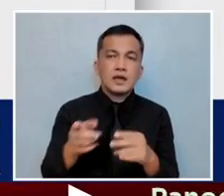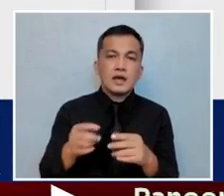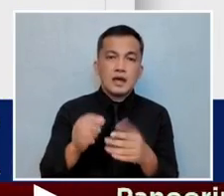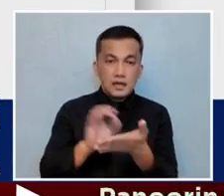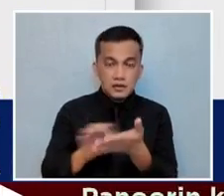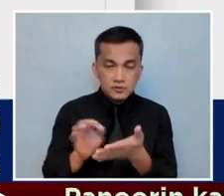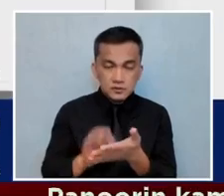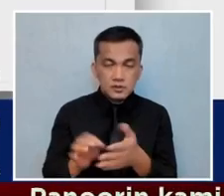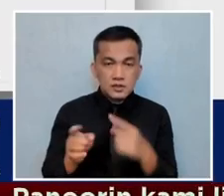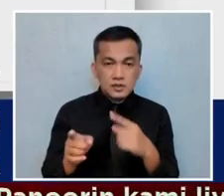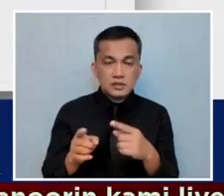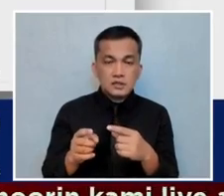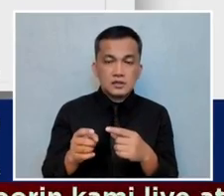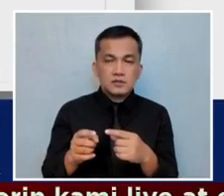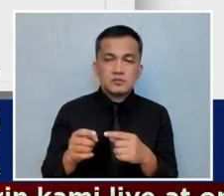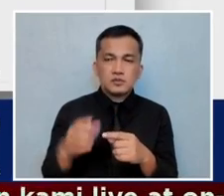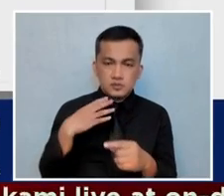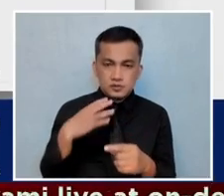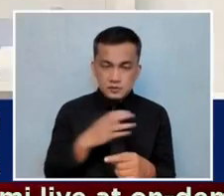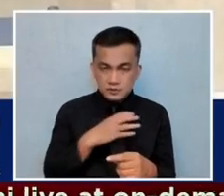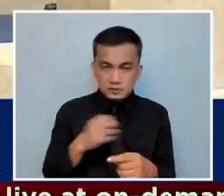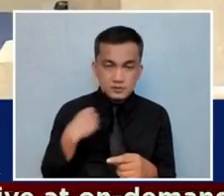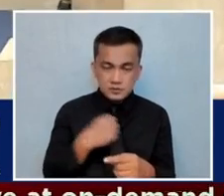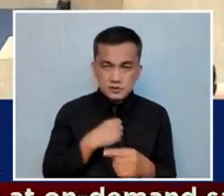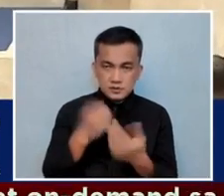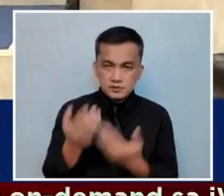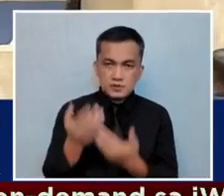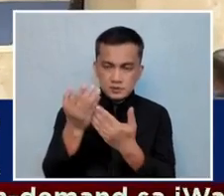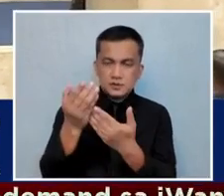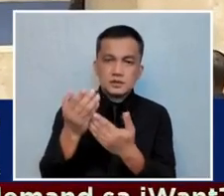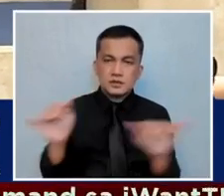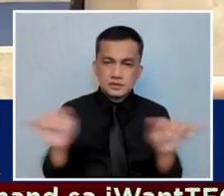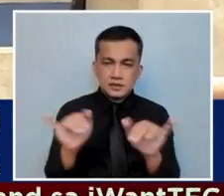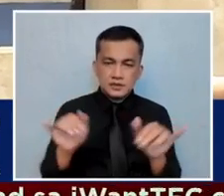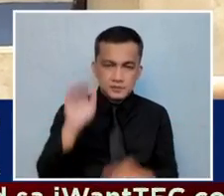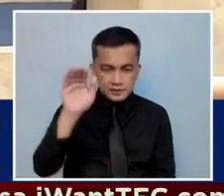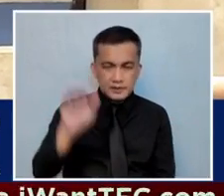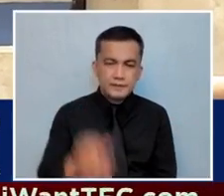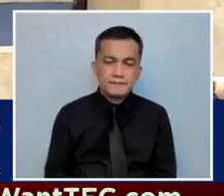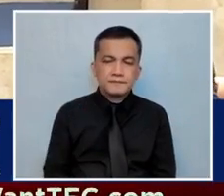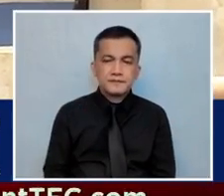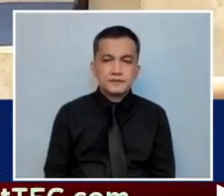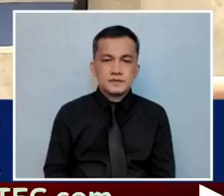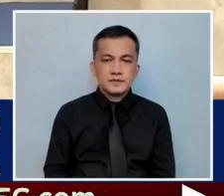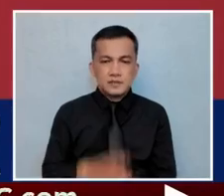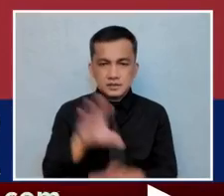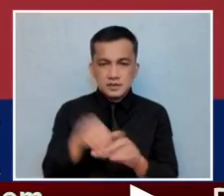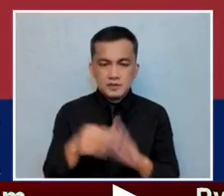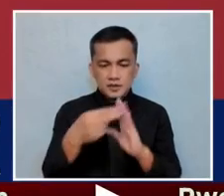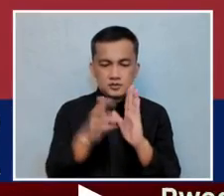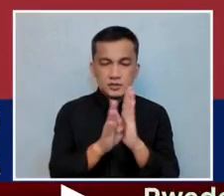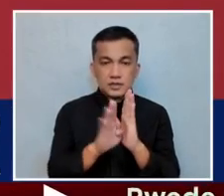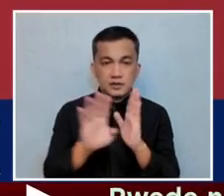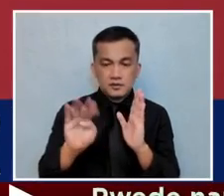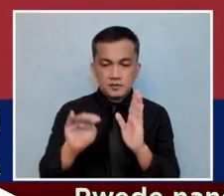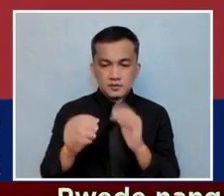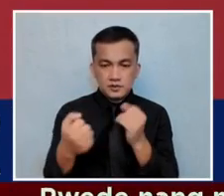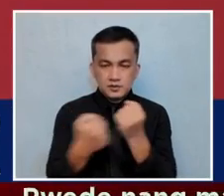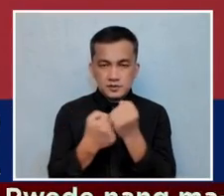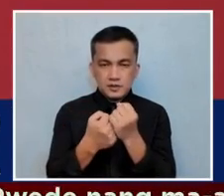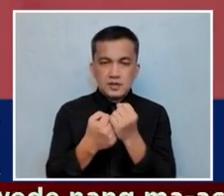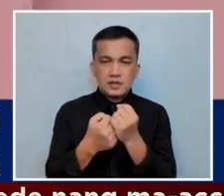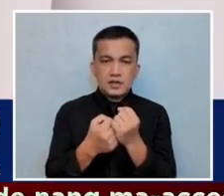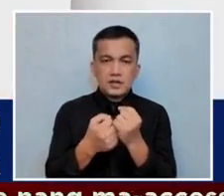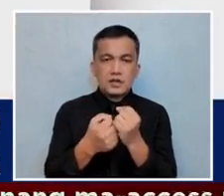mga mambabatas ng kaparehong panukala. Kabilang rito ang House Bill 14 na suportado ni House Speaker